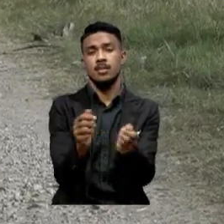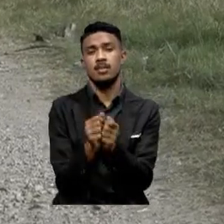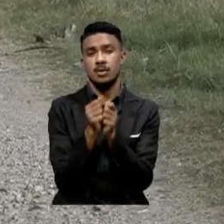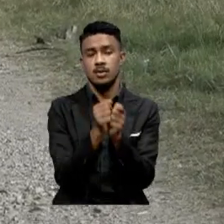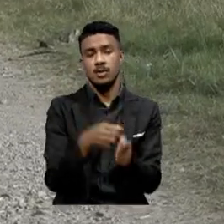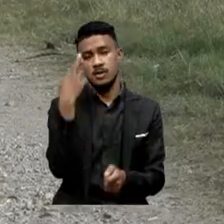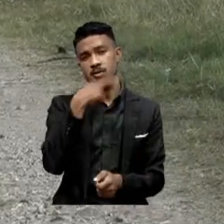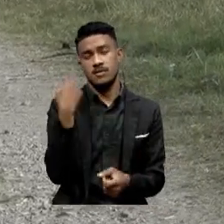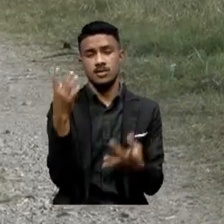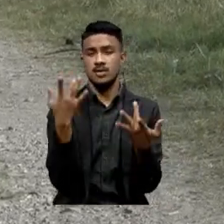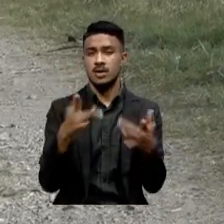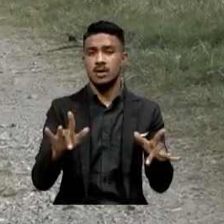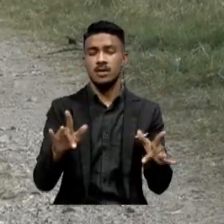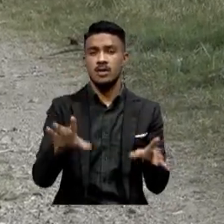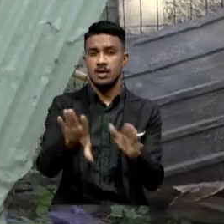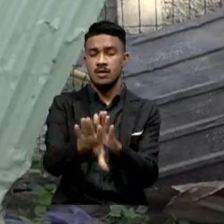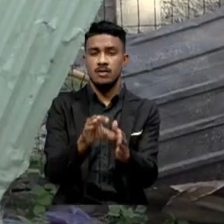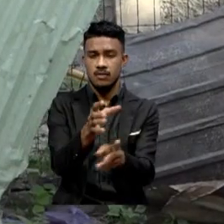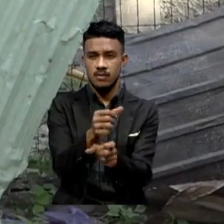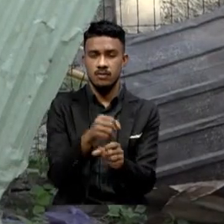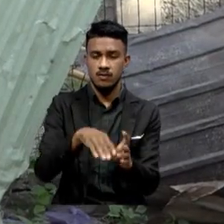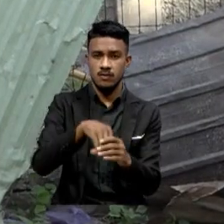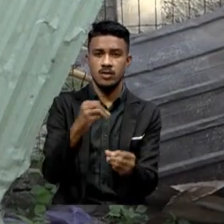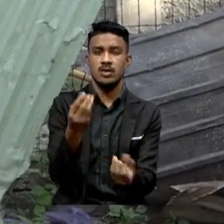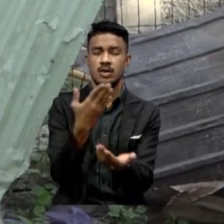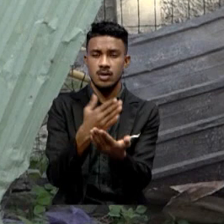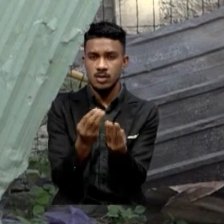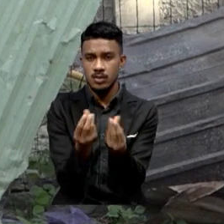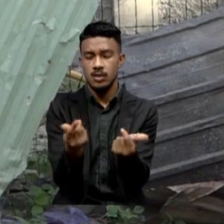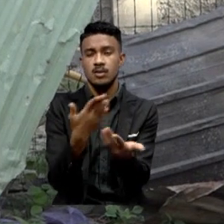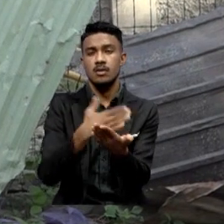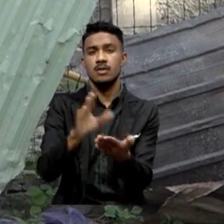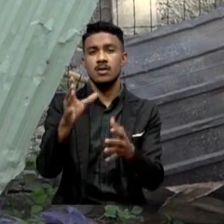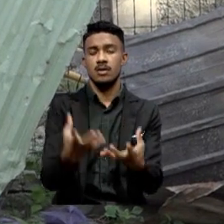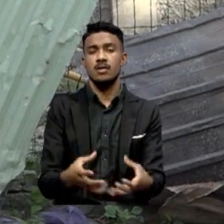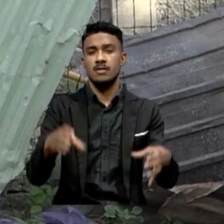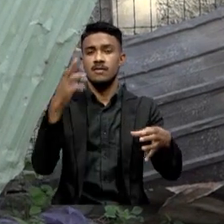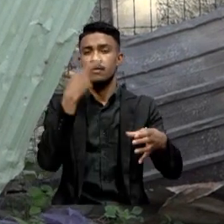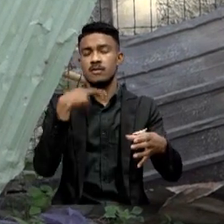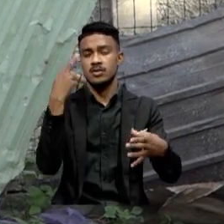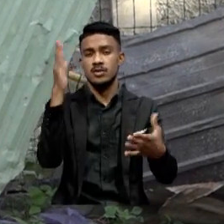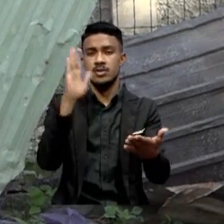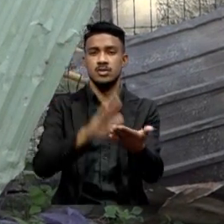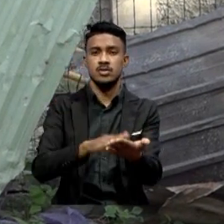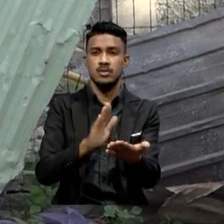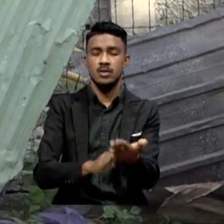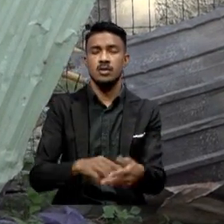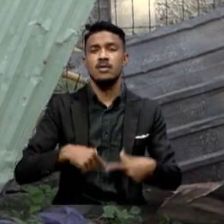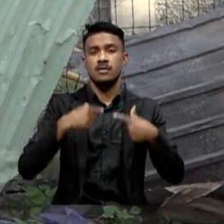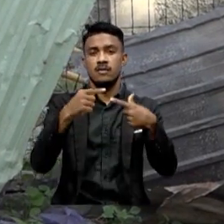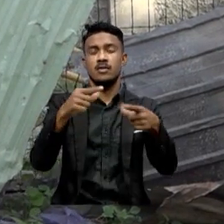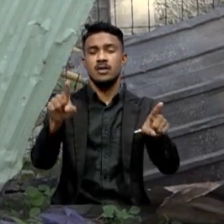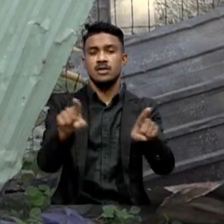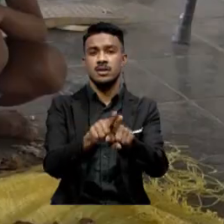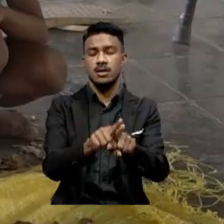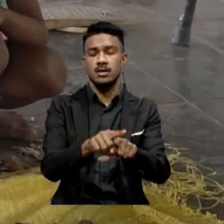Fos la iha futi tuan holat fos. Tau hamutu na fati na dit ne to iskola ne hau fo hansa ne.